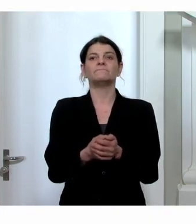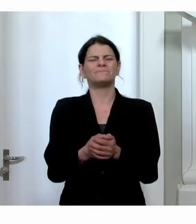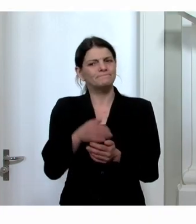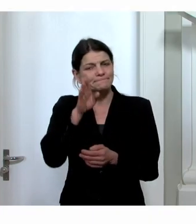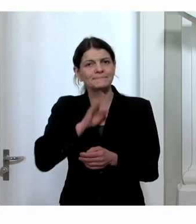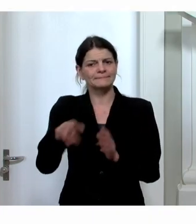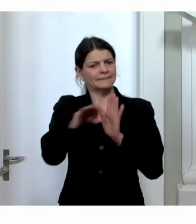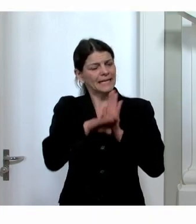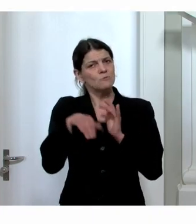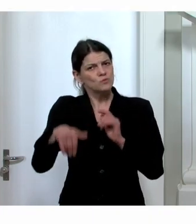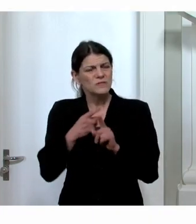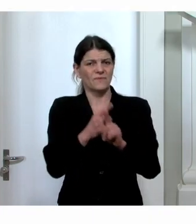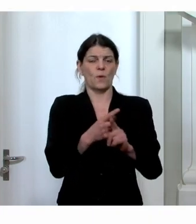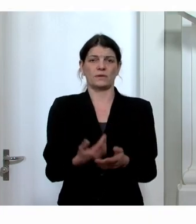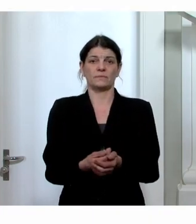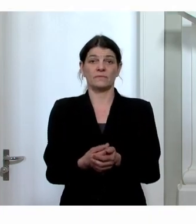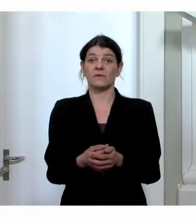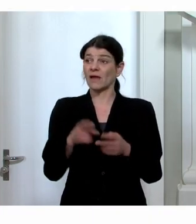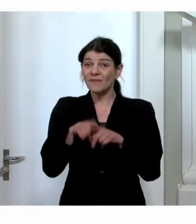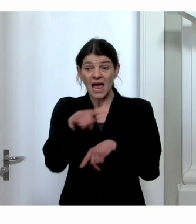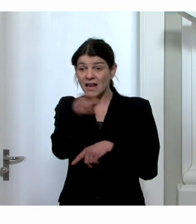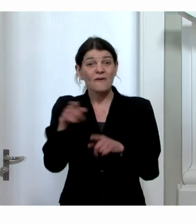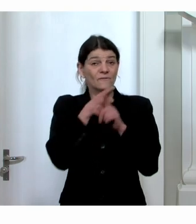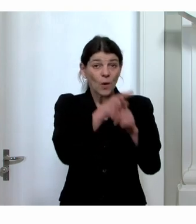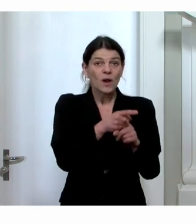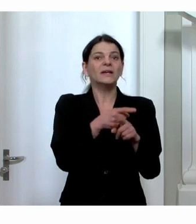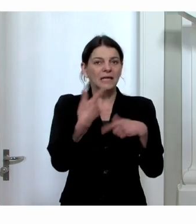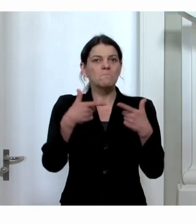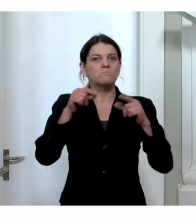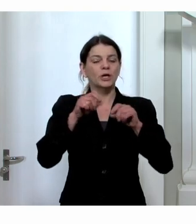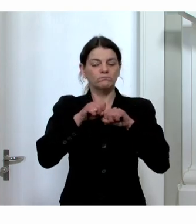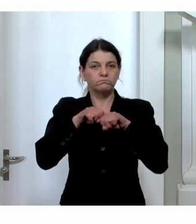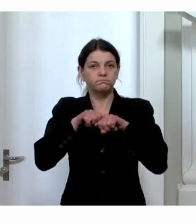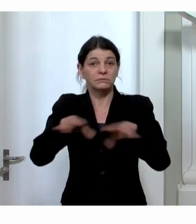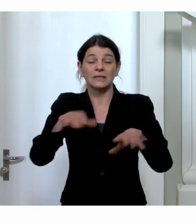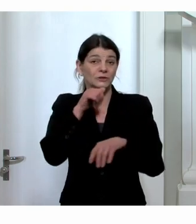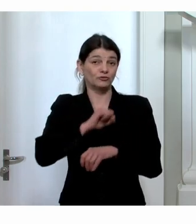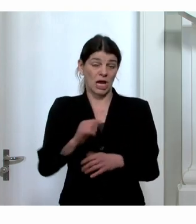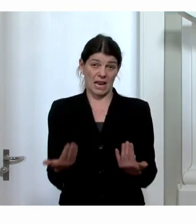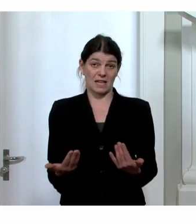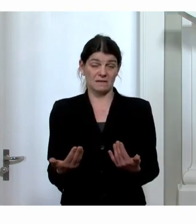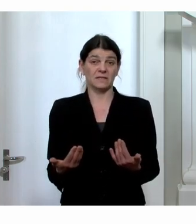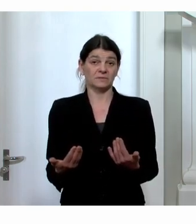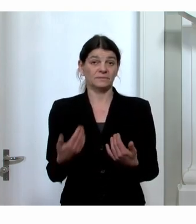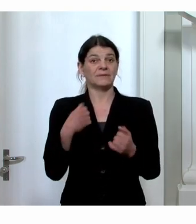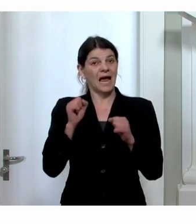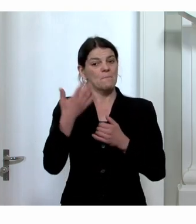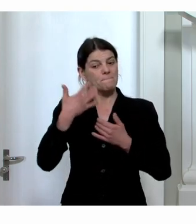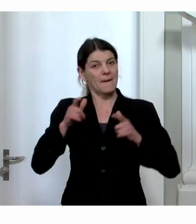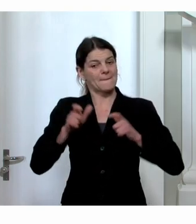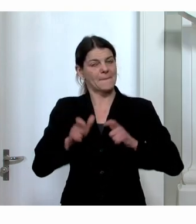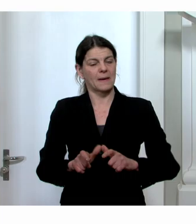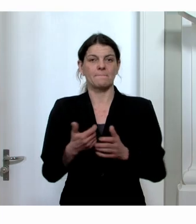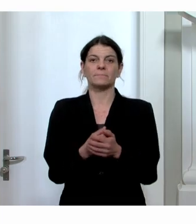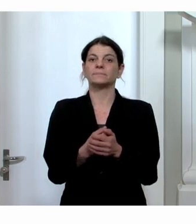an diese Regeln halten, weil nur so können wir die Ausbreitung, die schnelle Ausbreitung dieses Virus